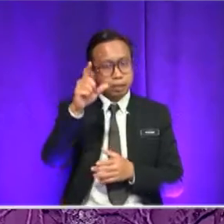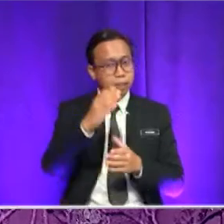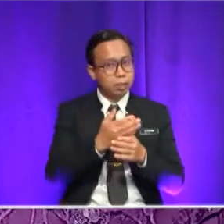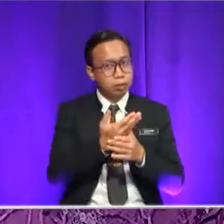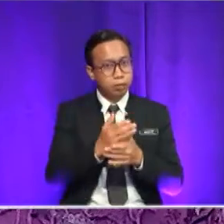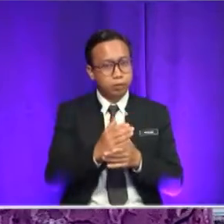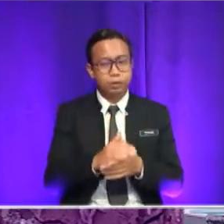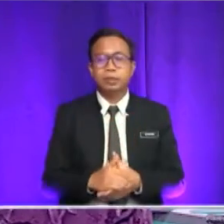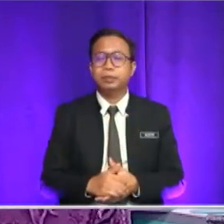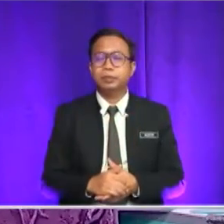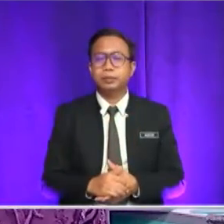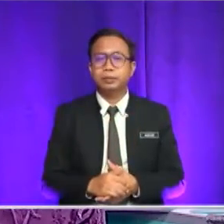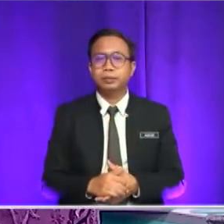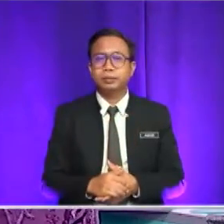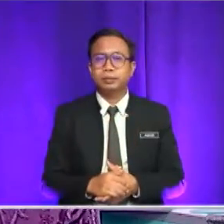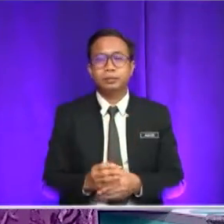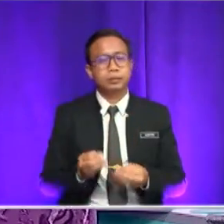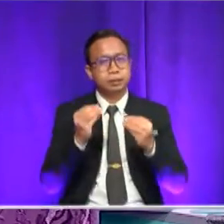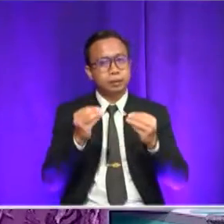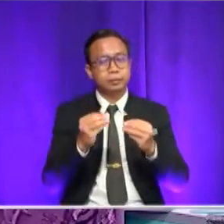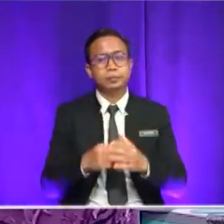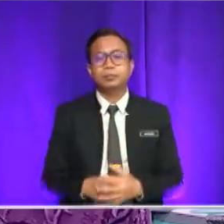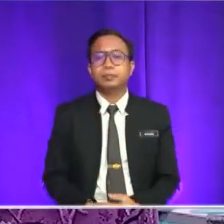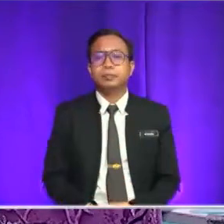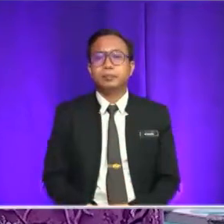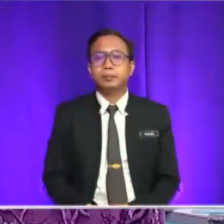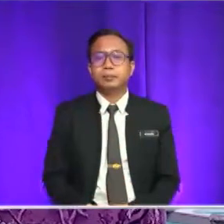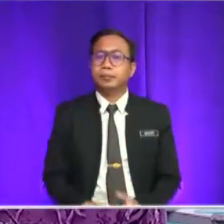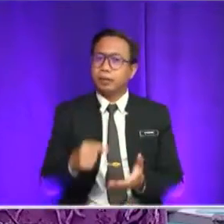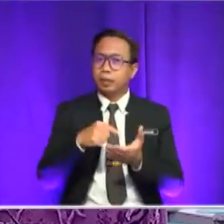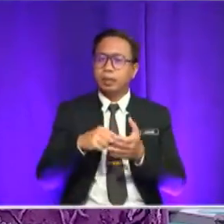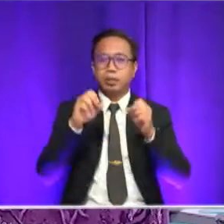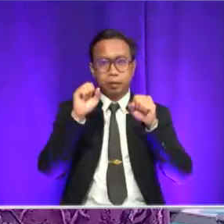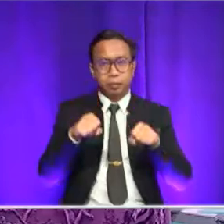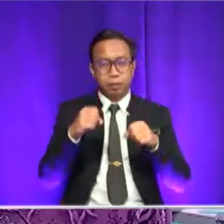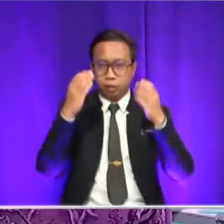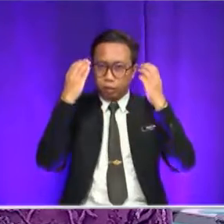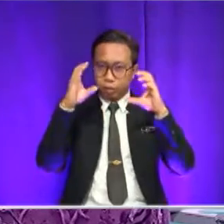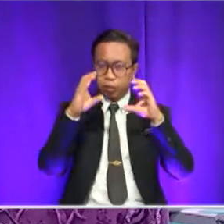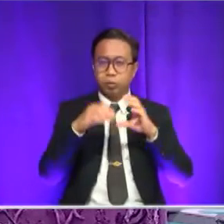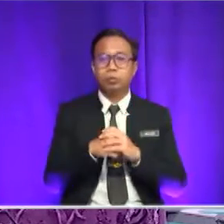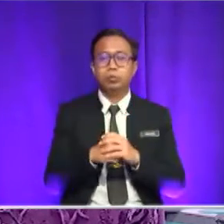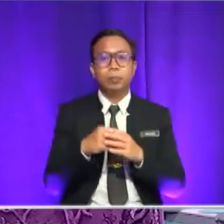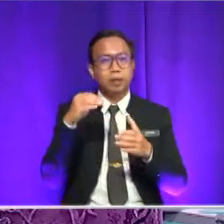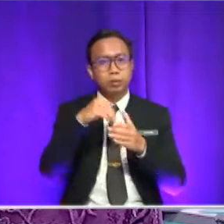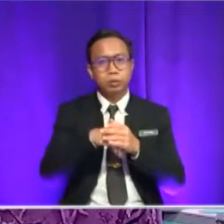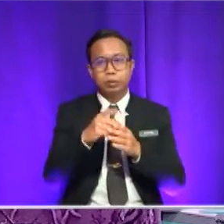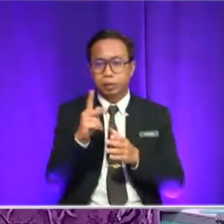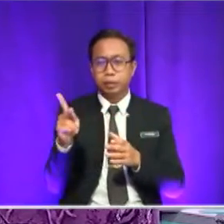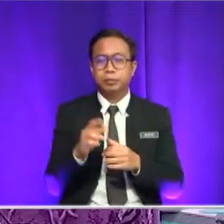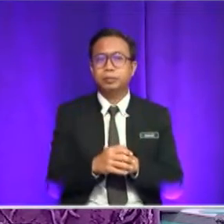yang diberikan. Okey, yang diberikan. Baiklah, ini dapat cikgu, yang setempat cikgu masukkan, ya.